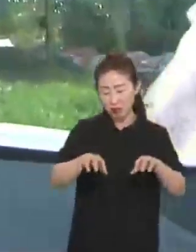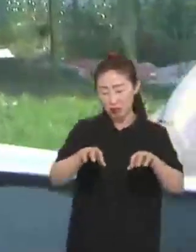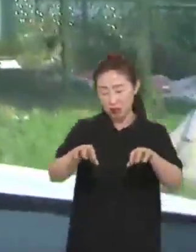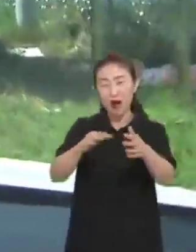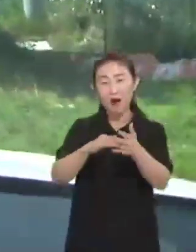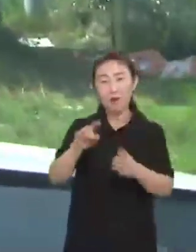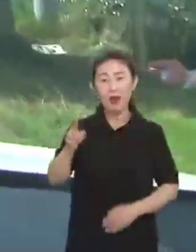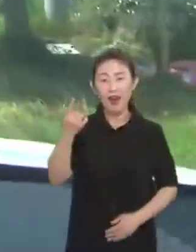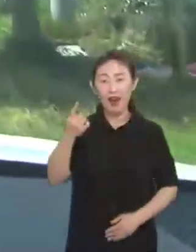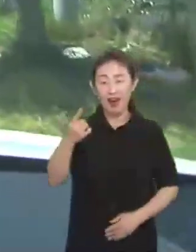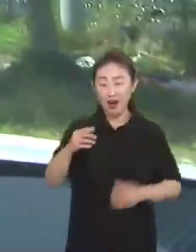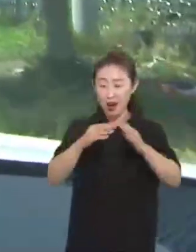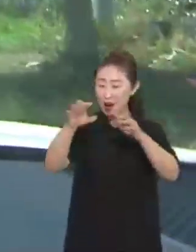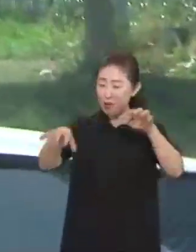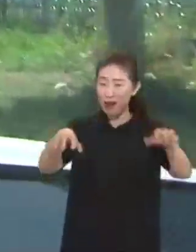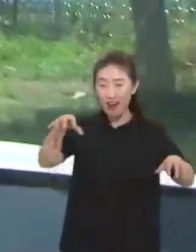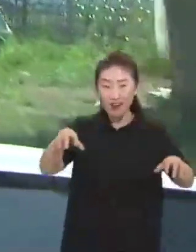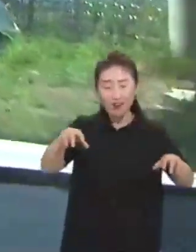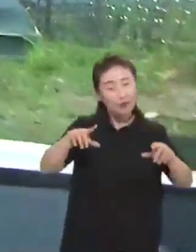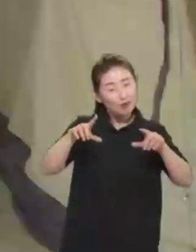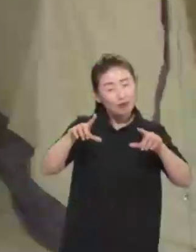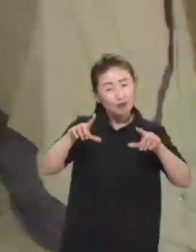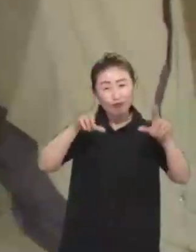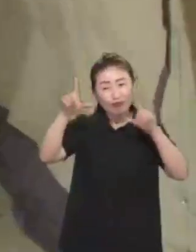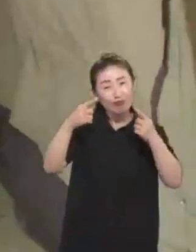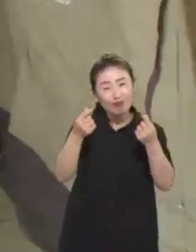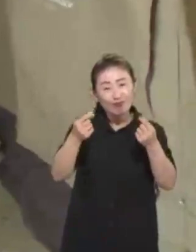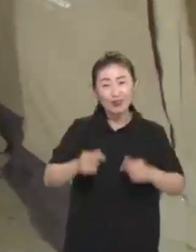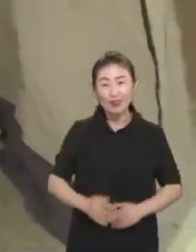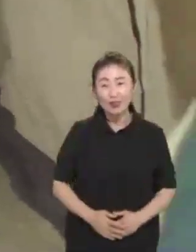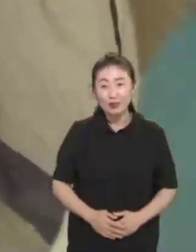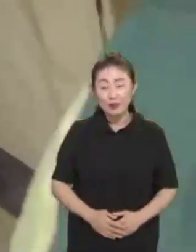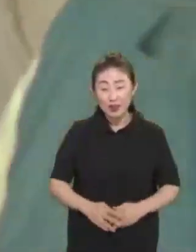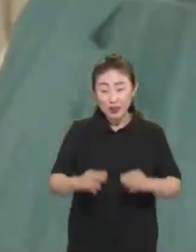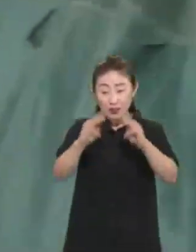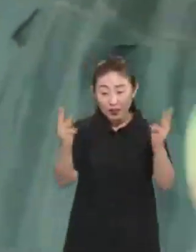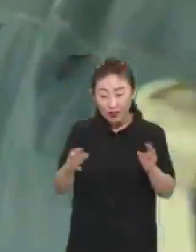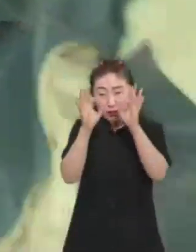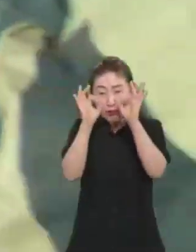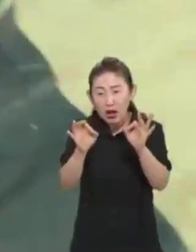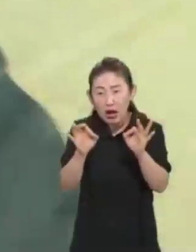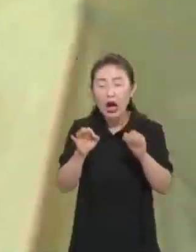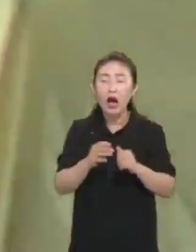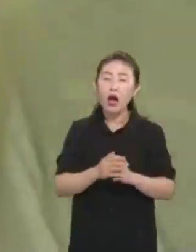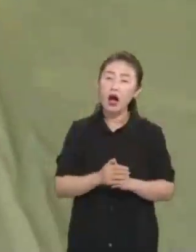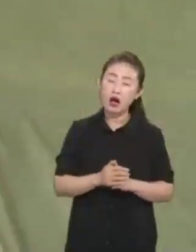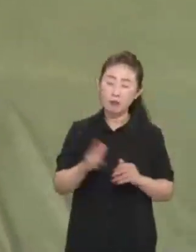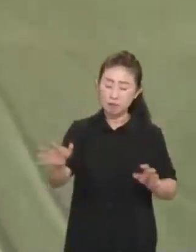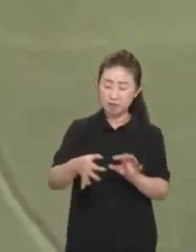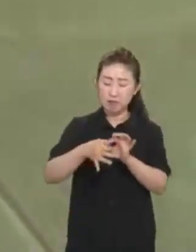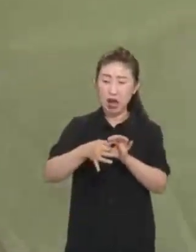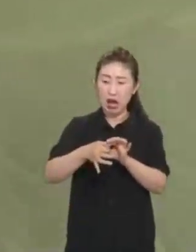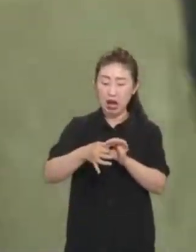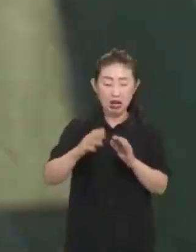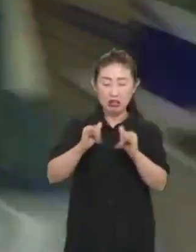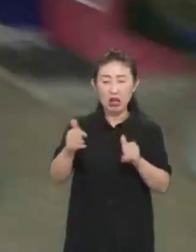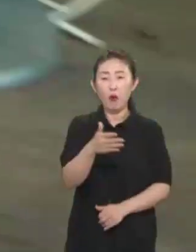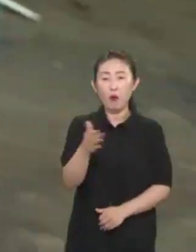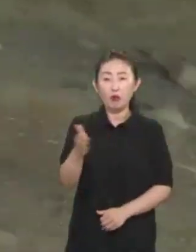있어 마치 하나의 마을처럼 보입니다. 그런데 이 텐트들을 살펴보니 대부분은 이렇게 단단히 잠긴 채 인기척이